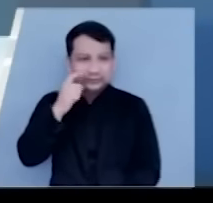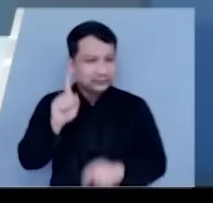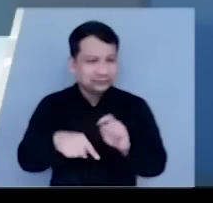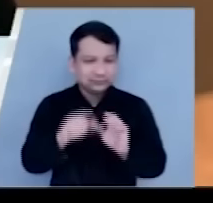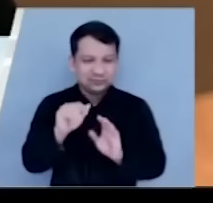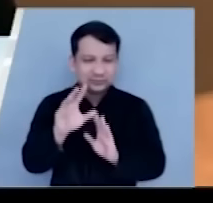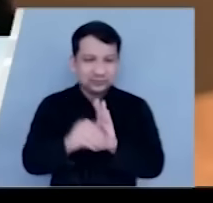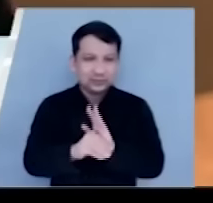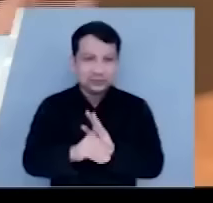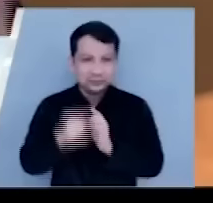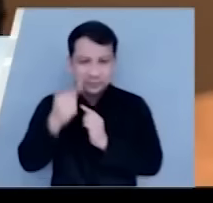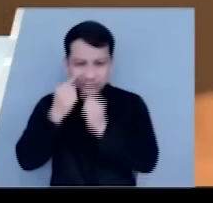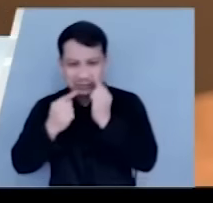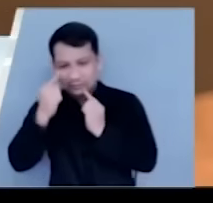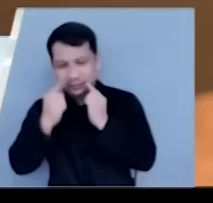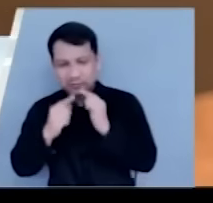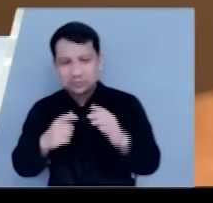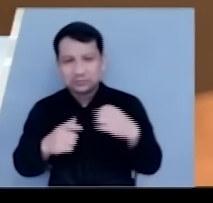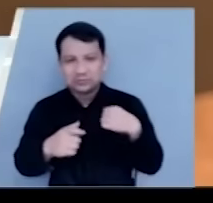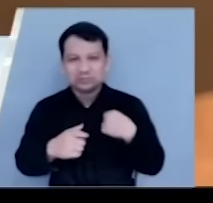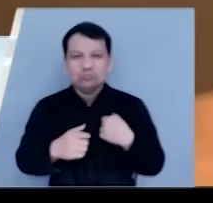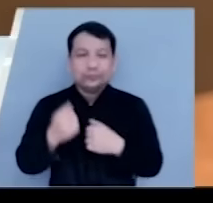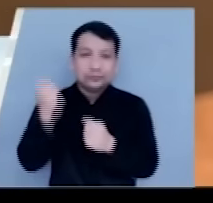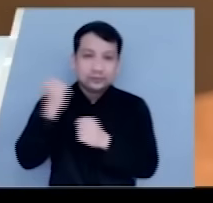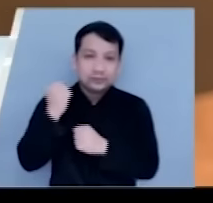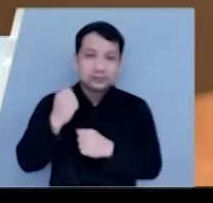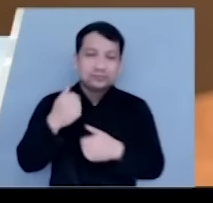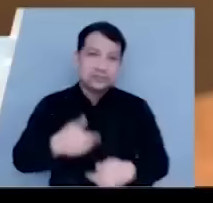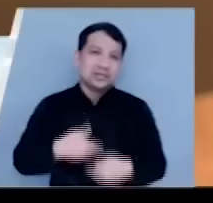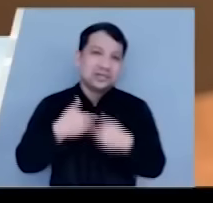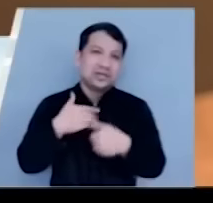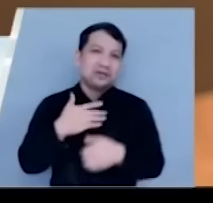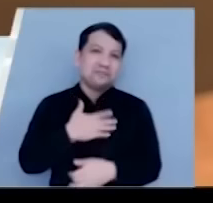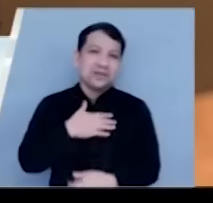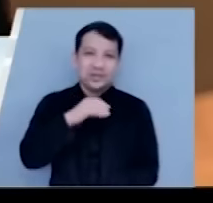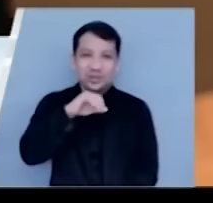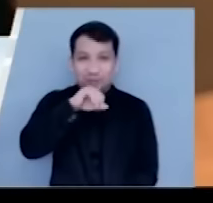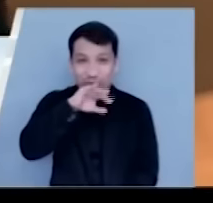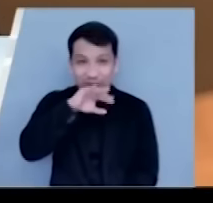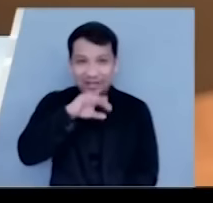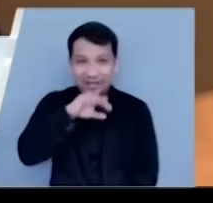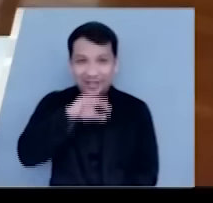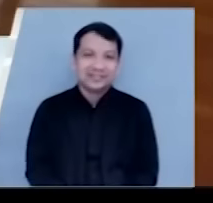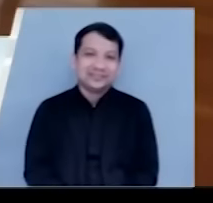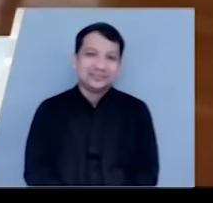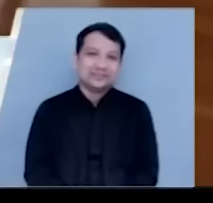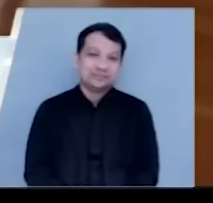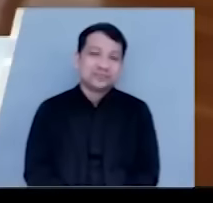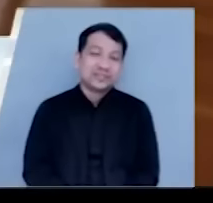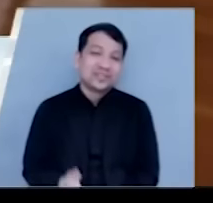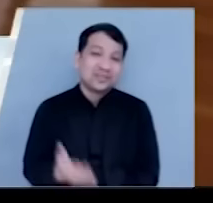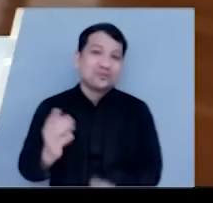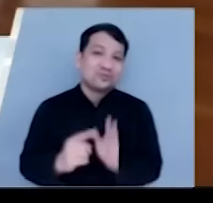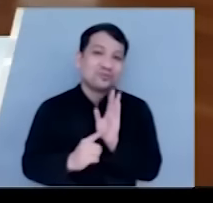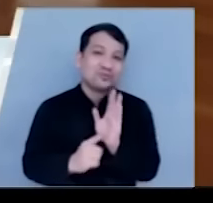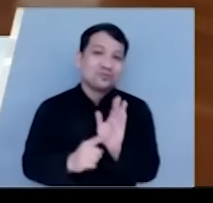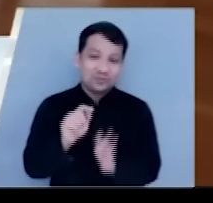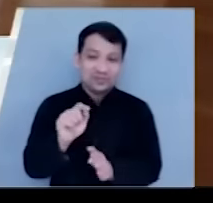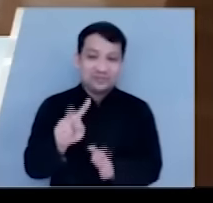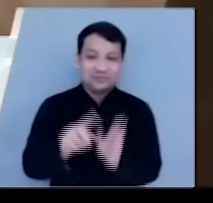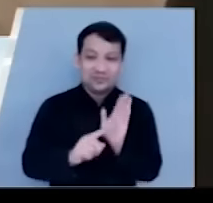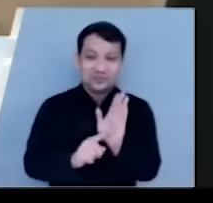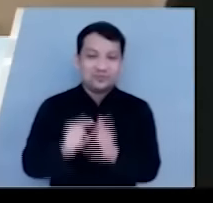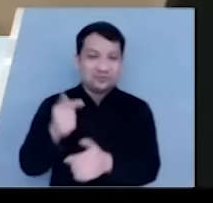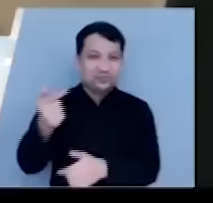yung iyak ko. So, I hope proud po talaga siya kasi this show is for her. More than the success